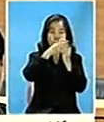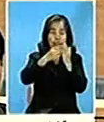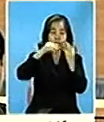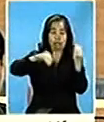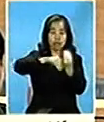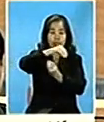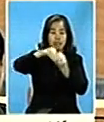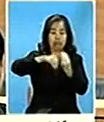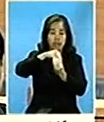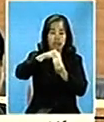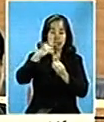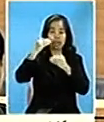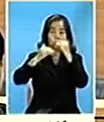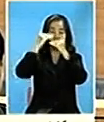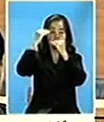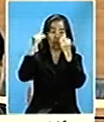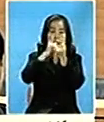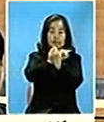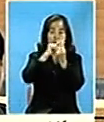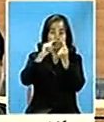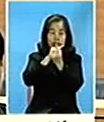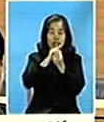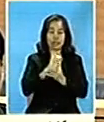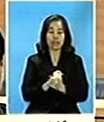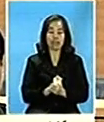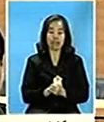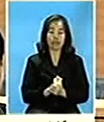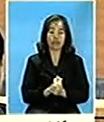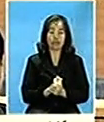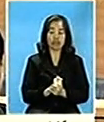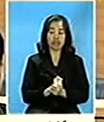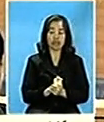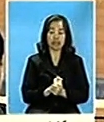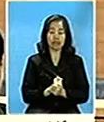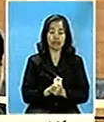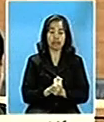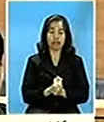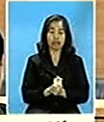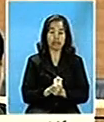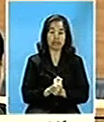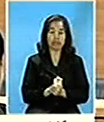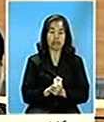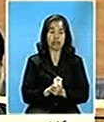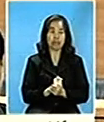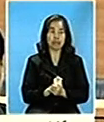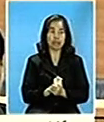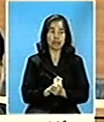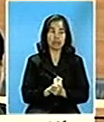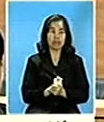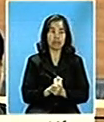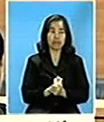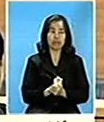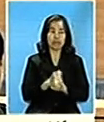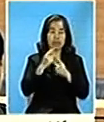าคและการพัฒนาสังคม microeconomics and social development policyของรัฐ